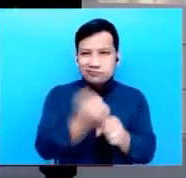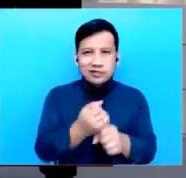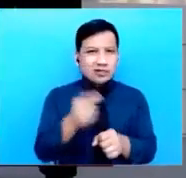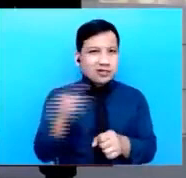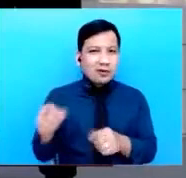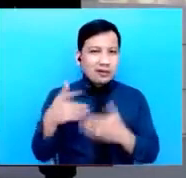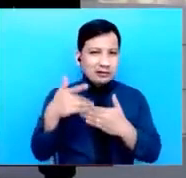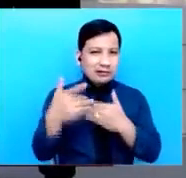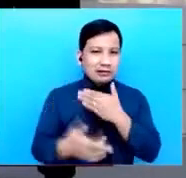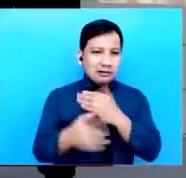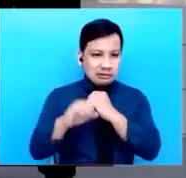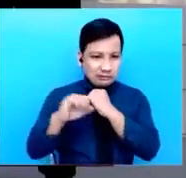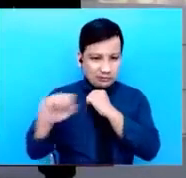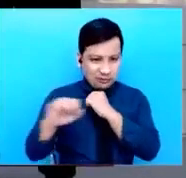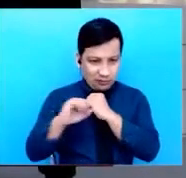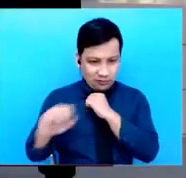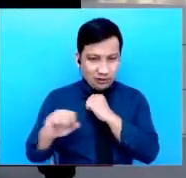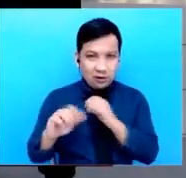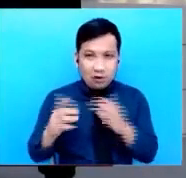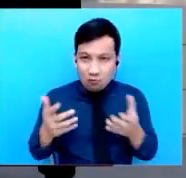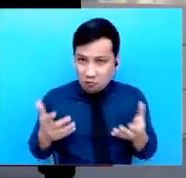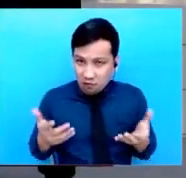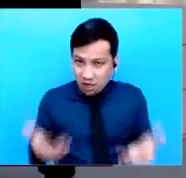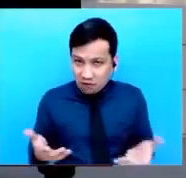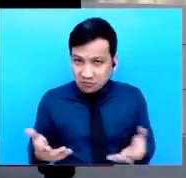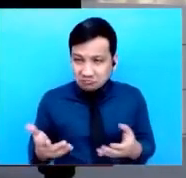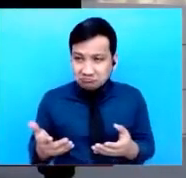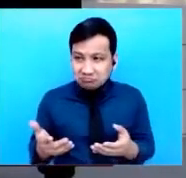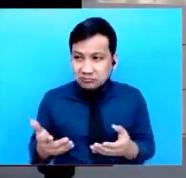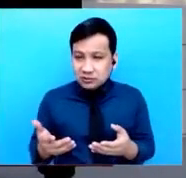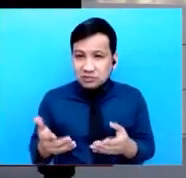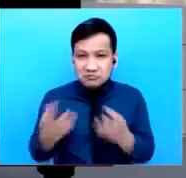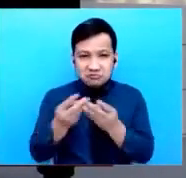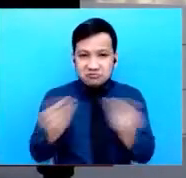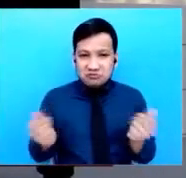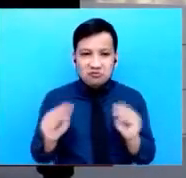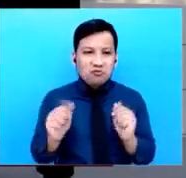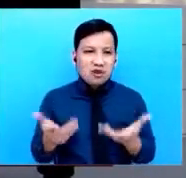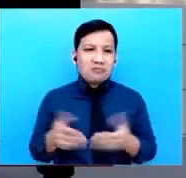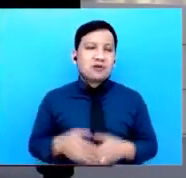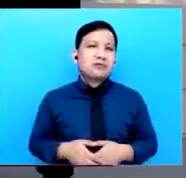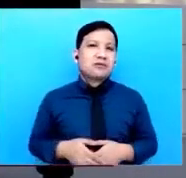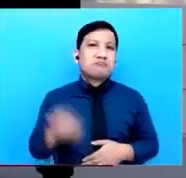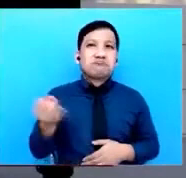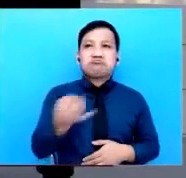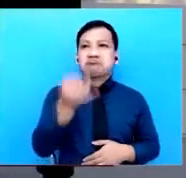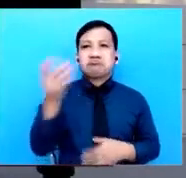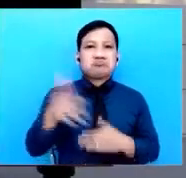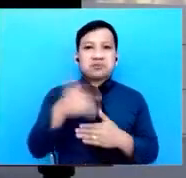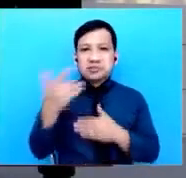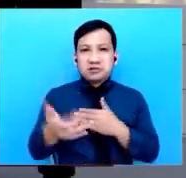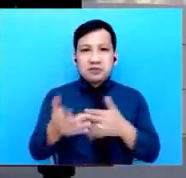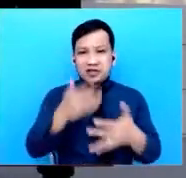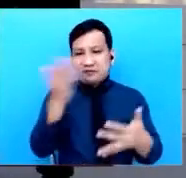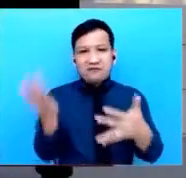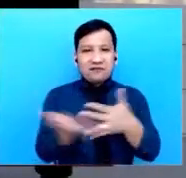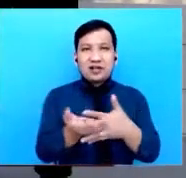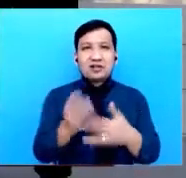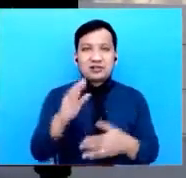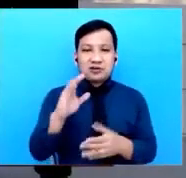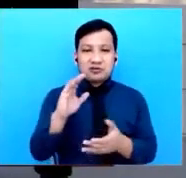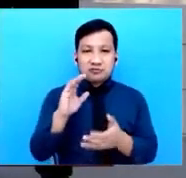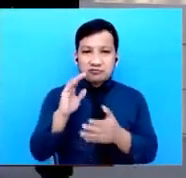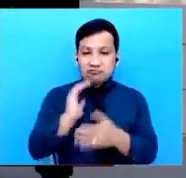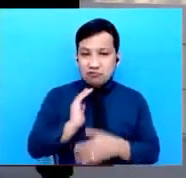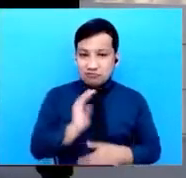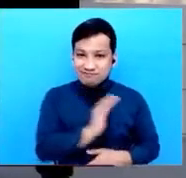premature campaigning at wala pa rin pong solusyon. Makailang panukala na ang sinampa sa Kongreso at sa Senado, pero talagang